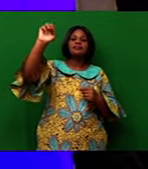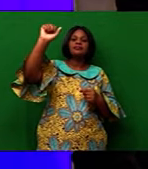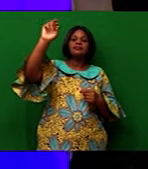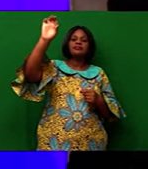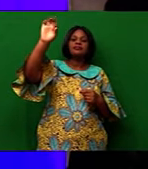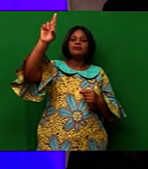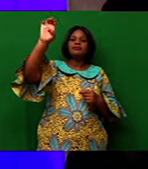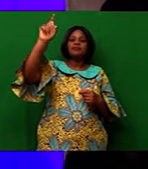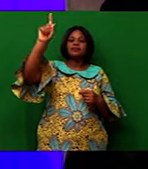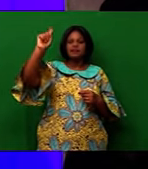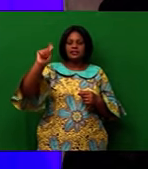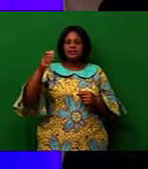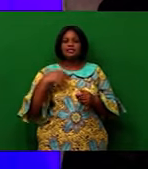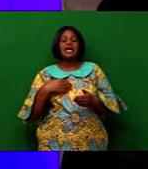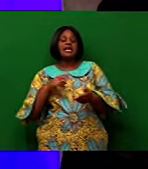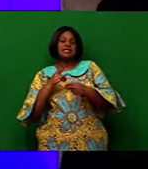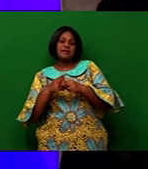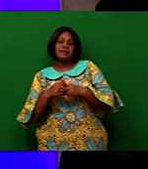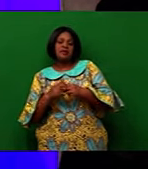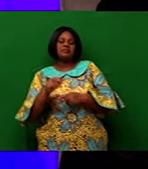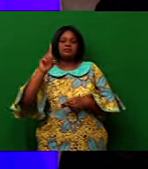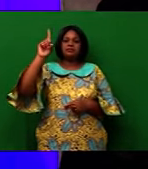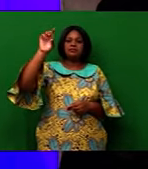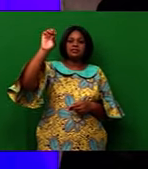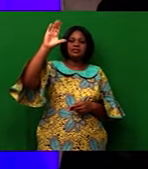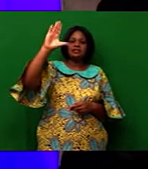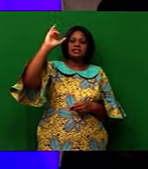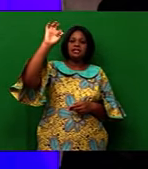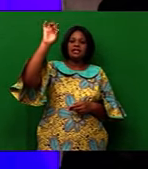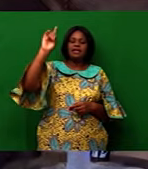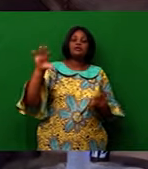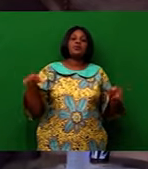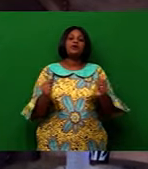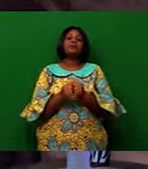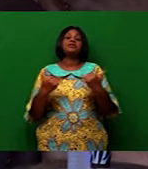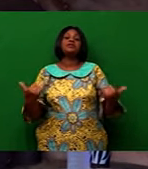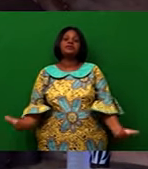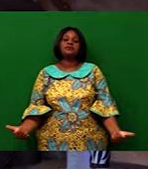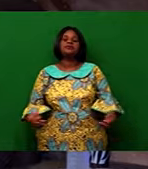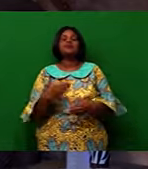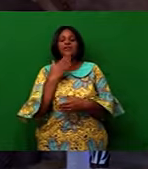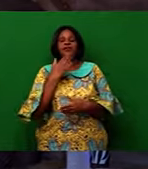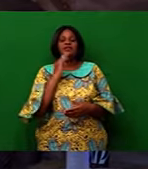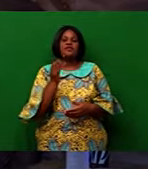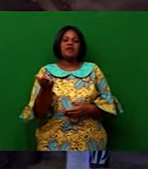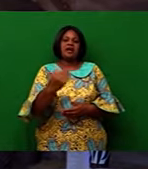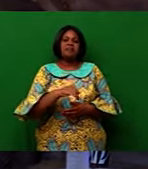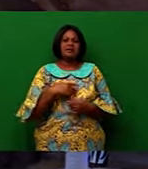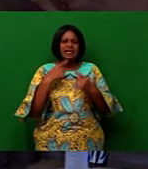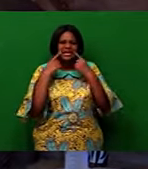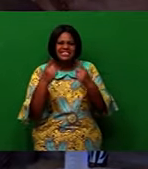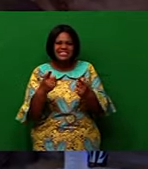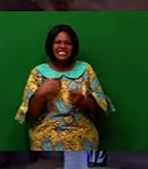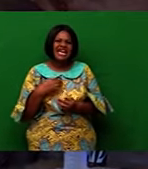ini zita ndinoitwa Delight Muchazondida ndinoshanda nevechidiki tsika uno nemagariro tinokutendai zvikuru tiri kuona vana mbuya